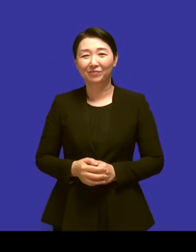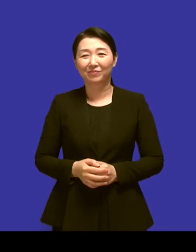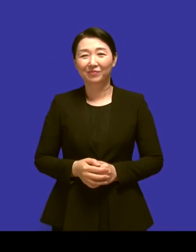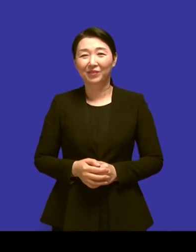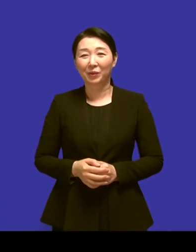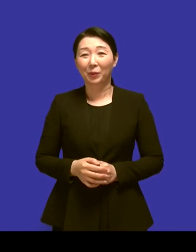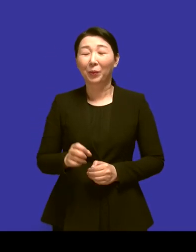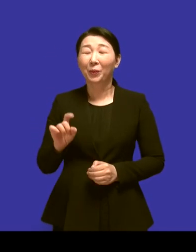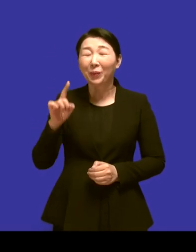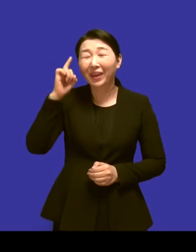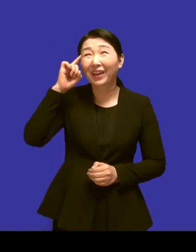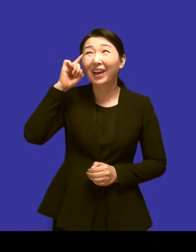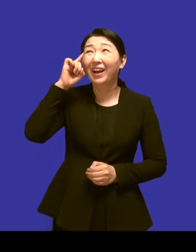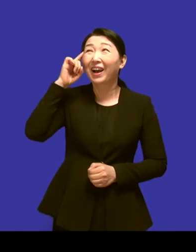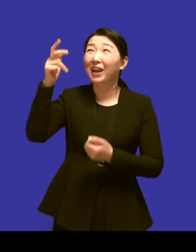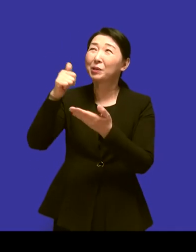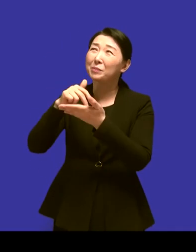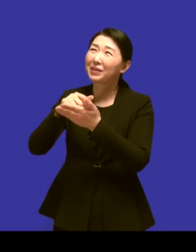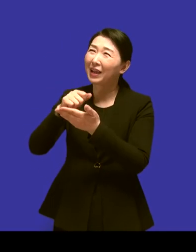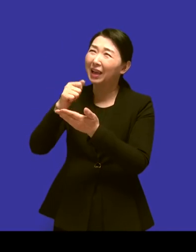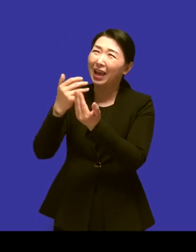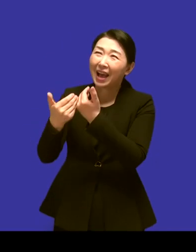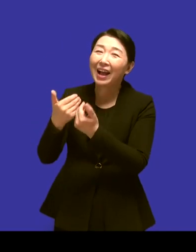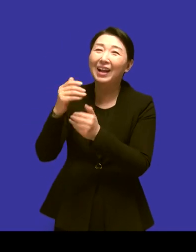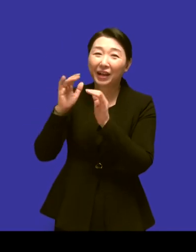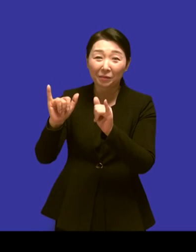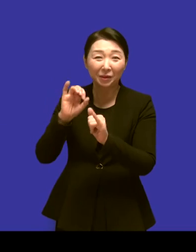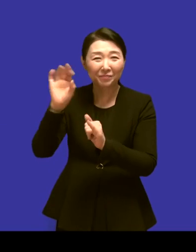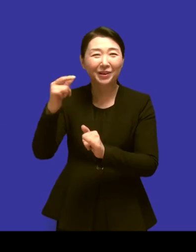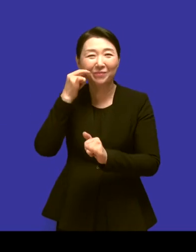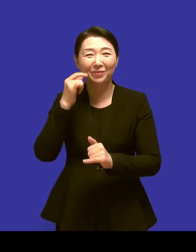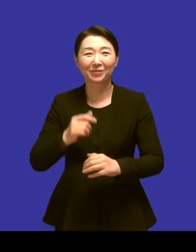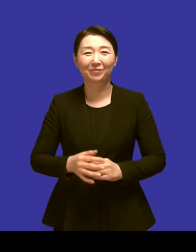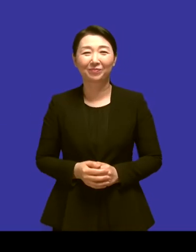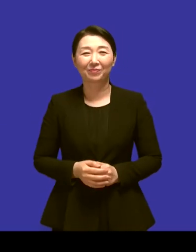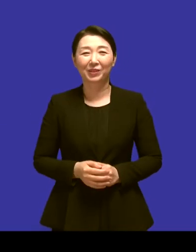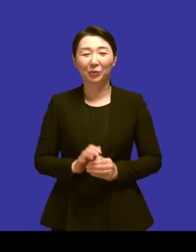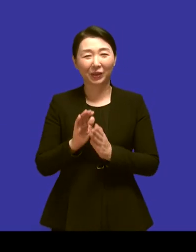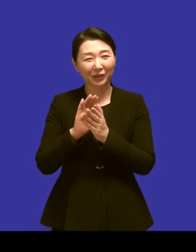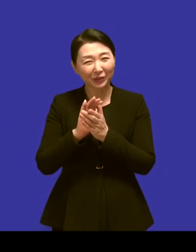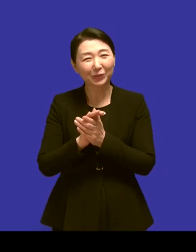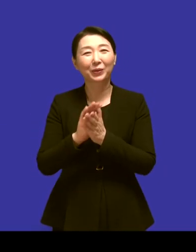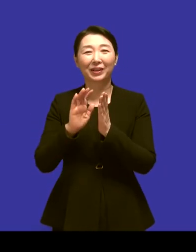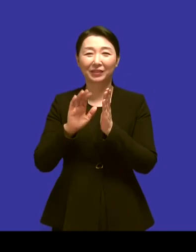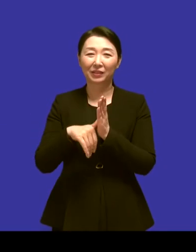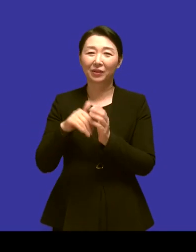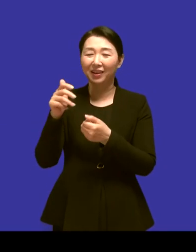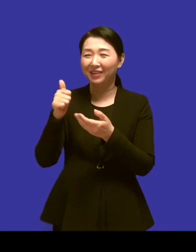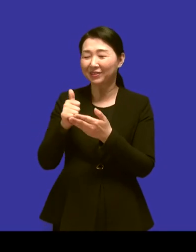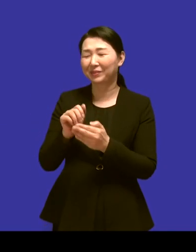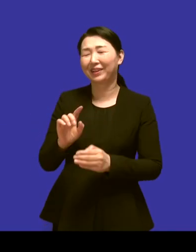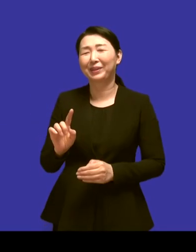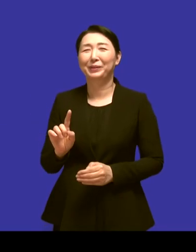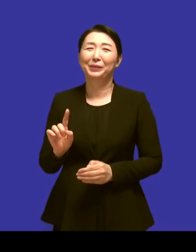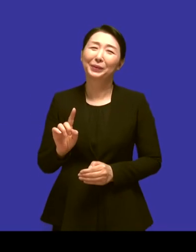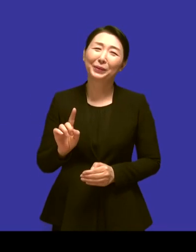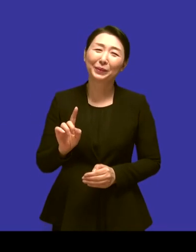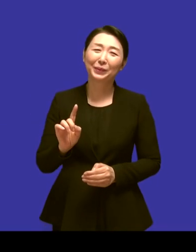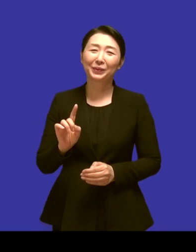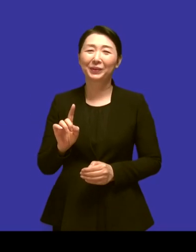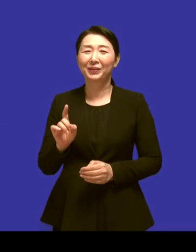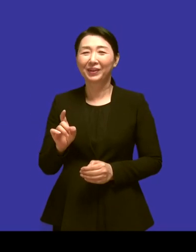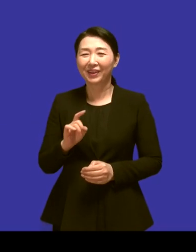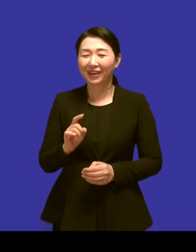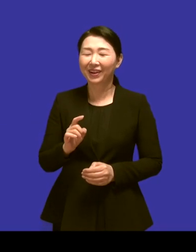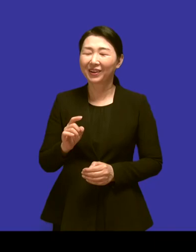재수 없을까 봐. 약간 그런 뭔지 네, 알아요. 맞아요. 그래서 기도할 때도 이제 하나님